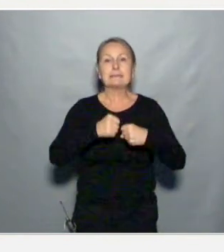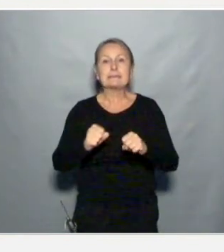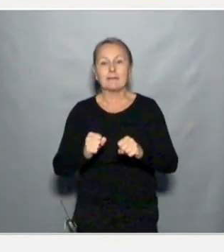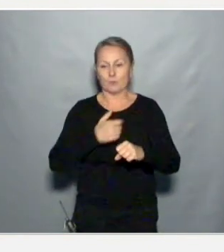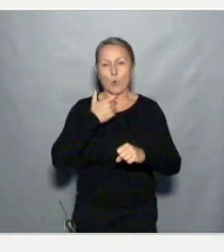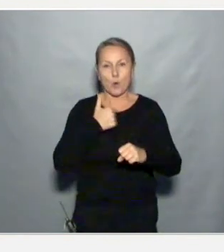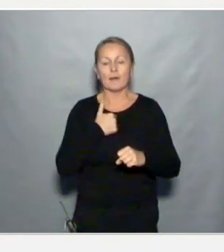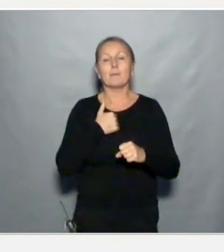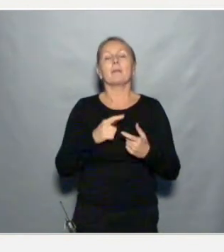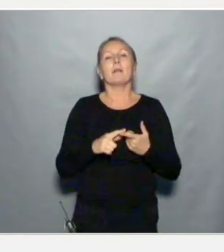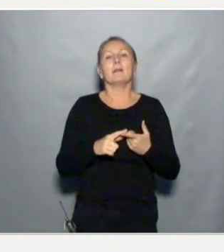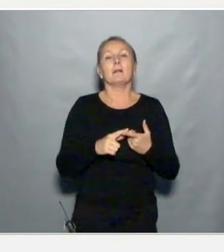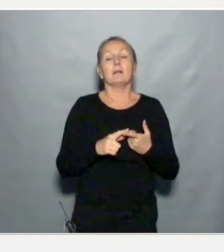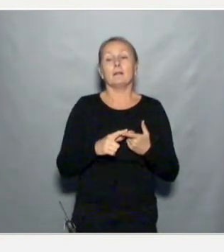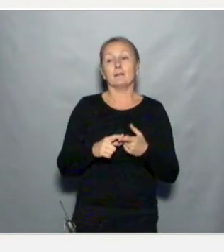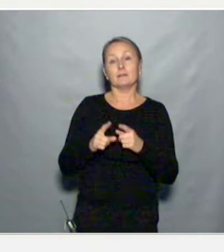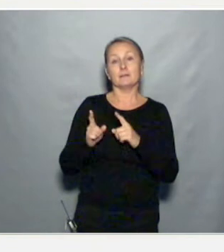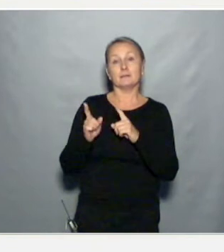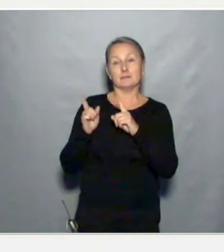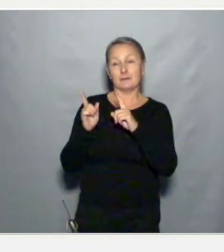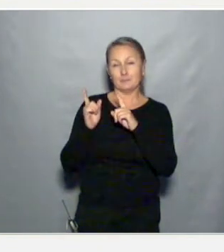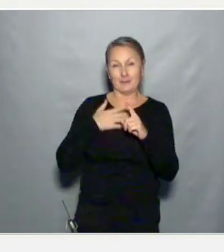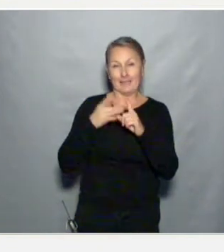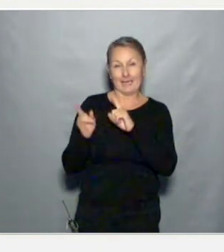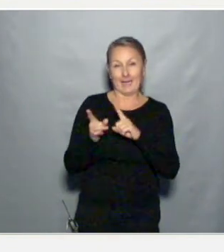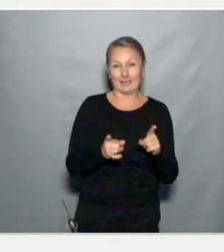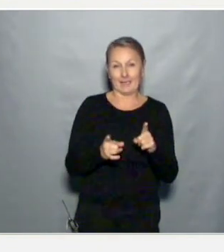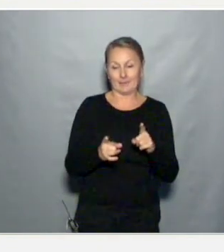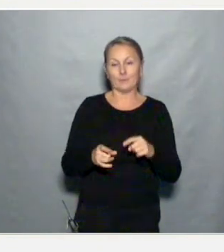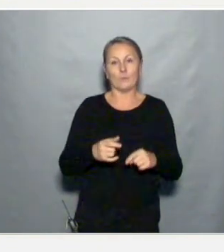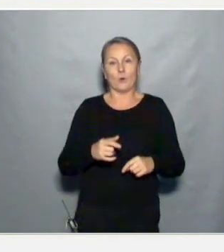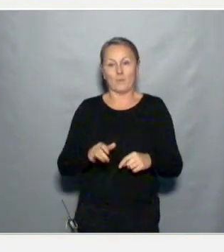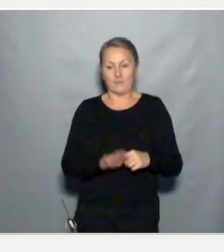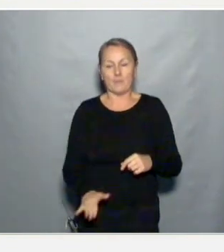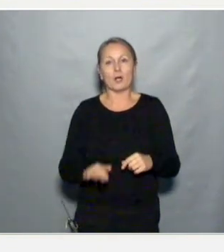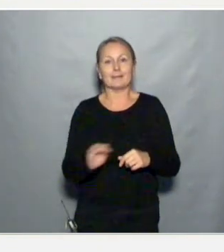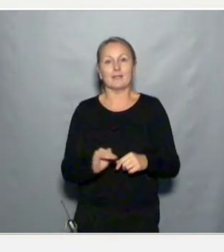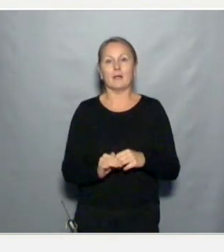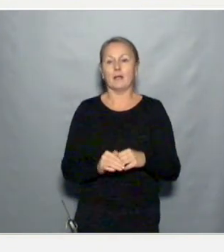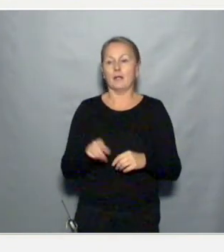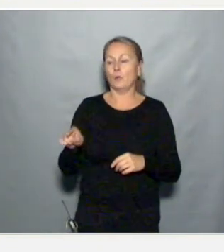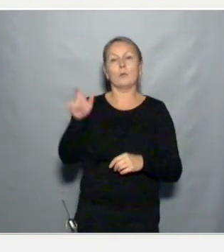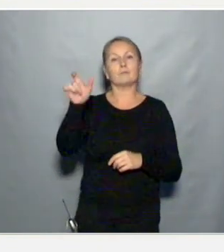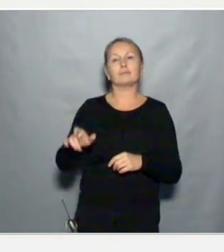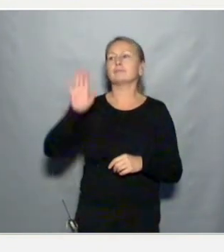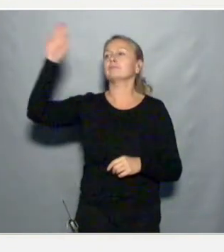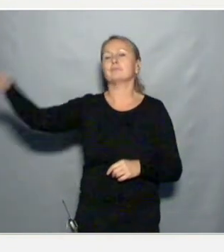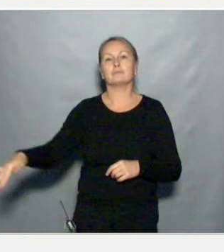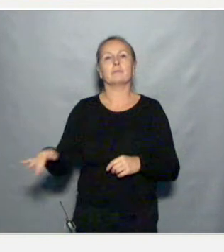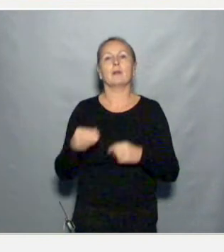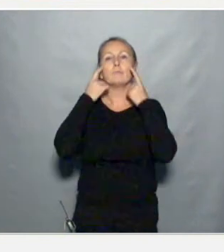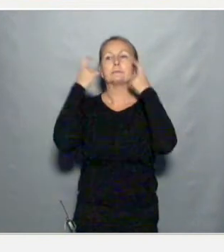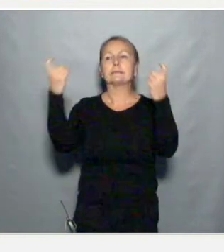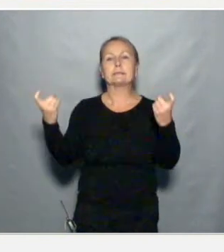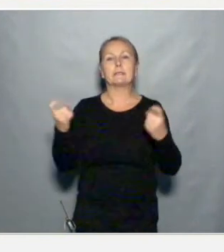ung, så fick jag min lärare på lågstadiet att lämna klassrummet gråtandes